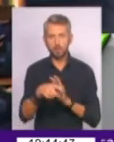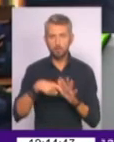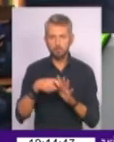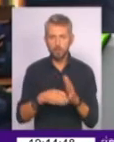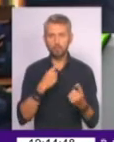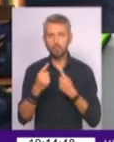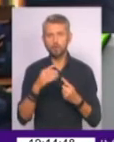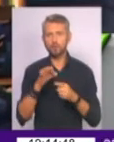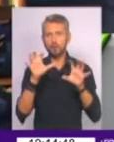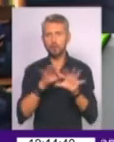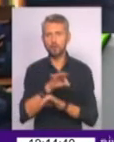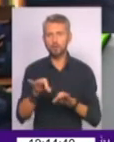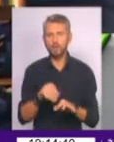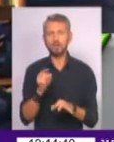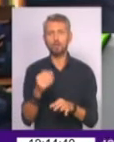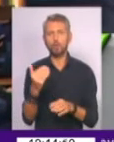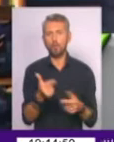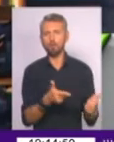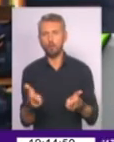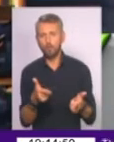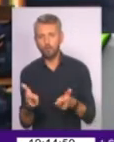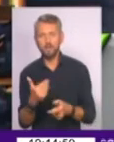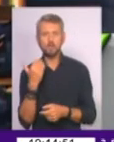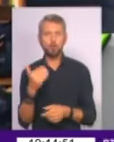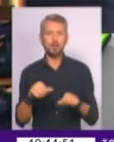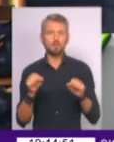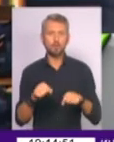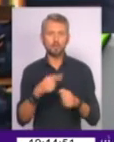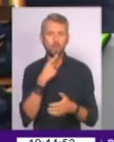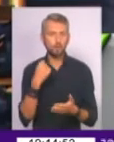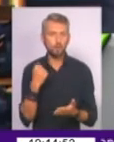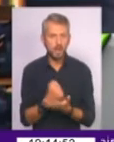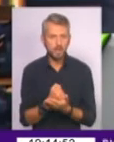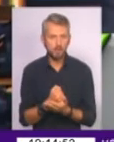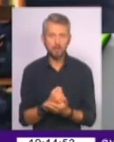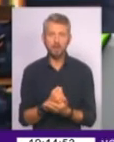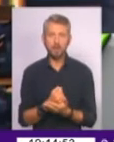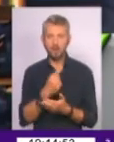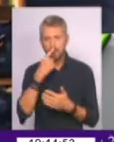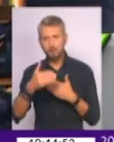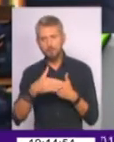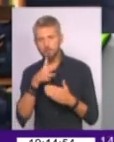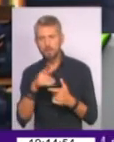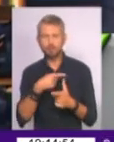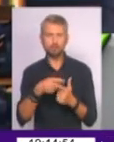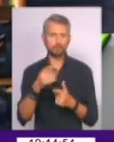про законопроект, його готовність, його можливе ухвалення, чи буде це найближчим часом,